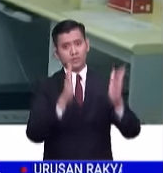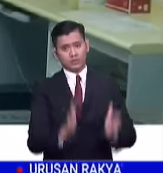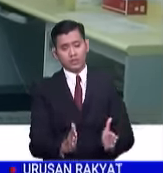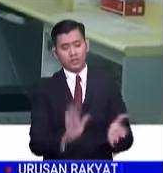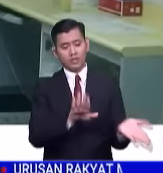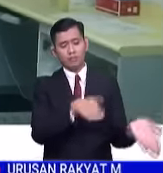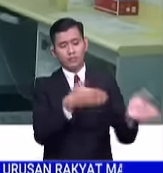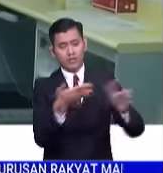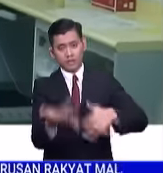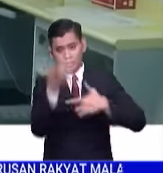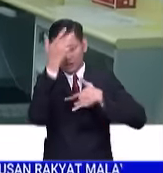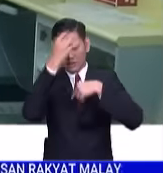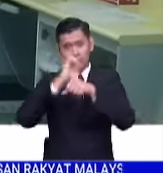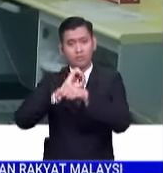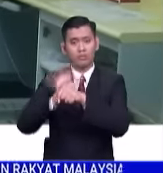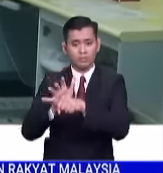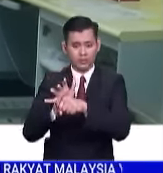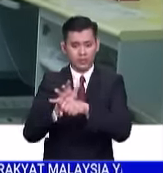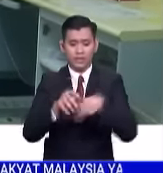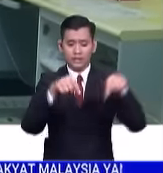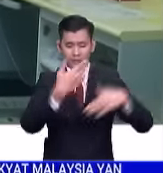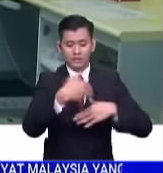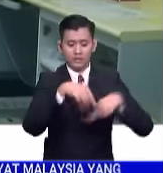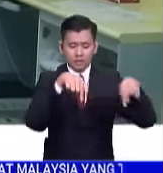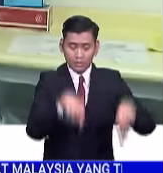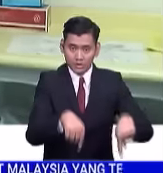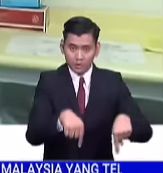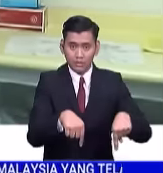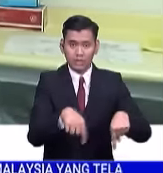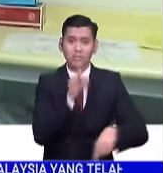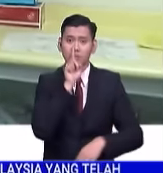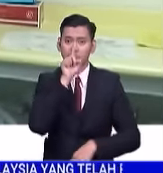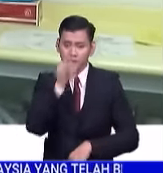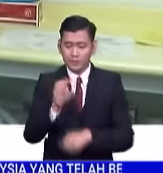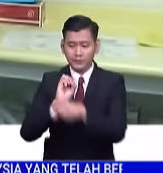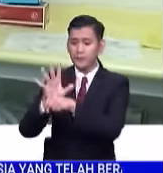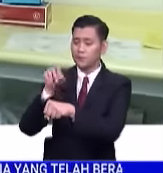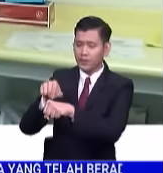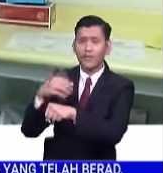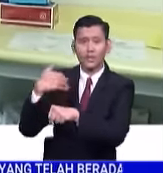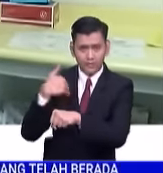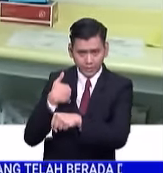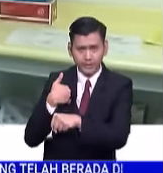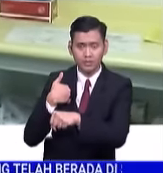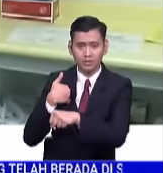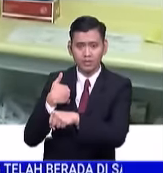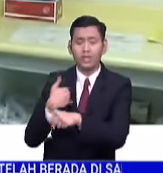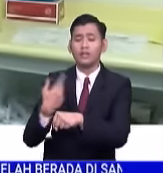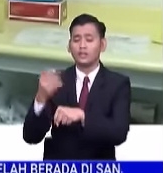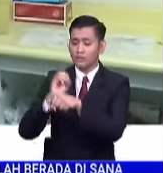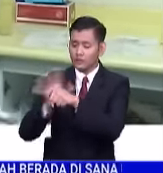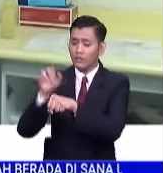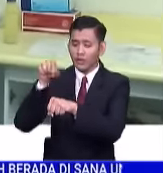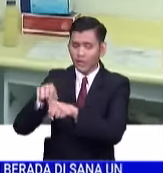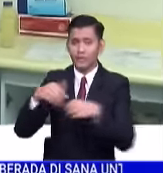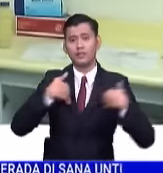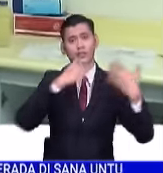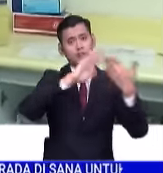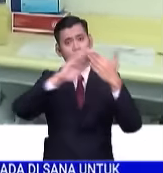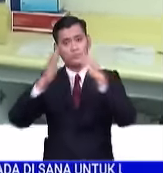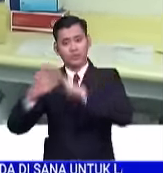COVID-19 yang diletakkan di sini. Sesungguhnya, COVID itu ada dan COVID itu wujud dalam komuniti